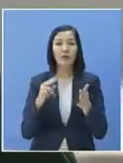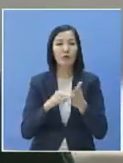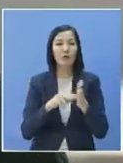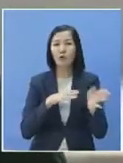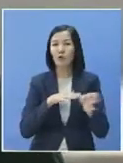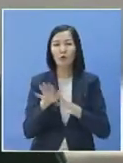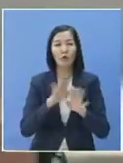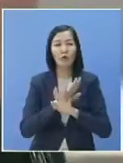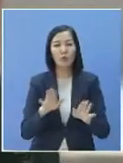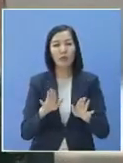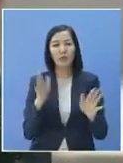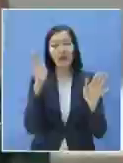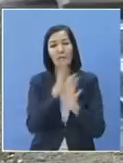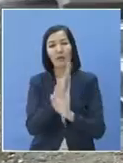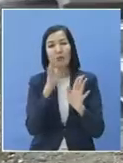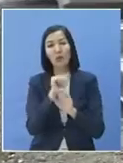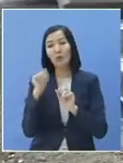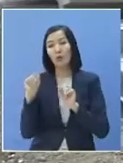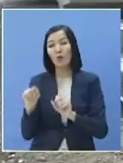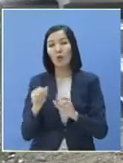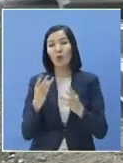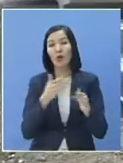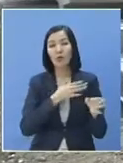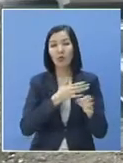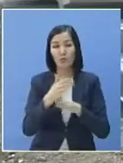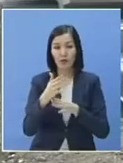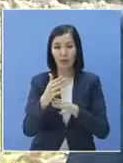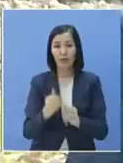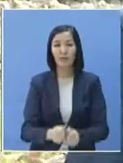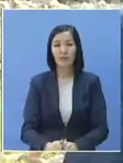экологиялық салықтар қоршаған ортаны қорғауды қаржыландыруға жіберіледі.